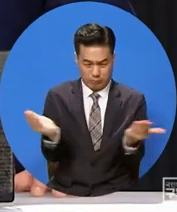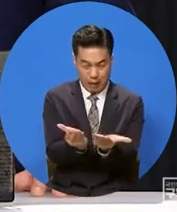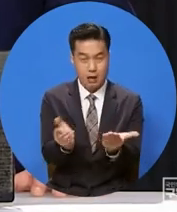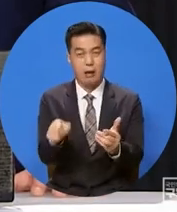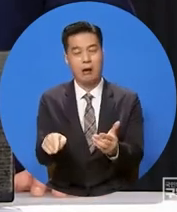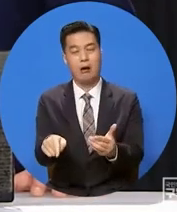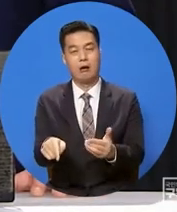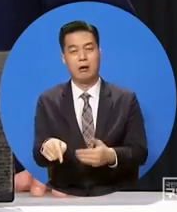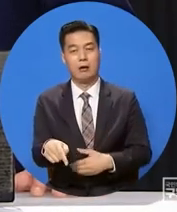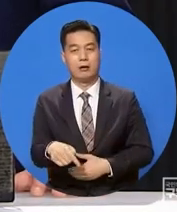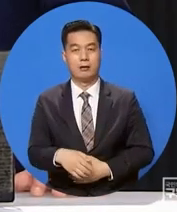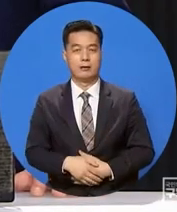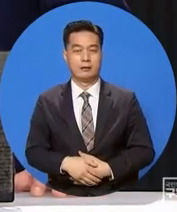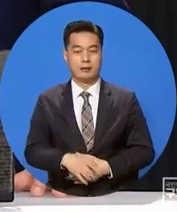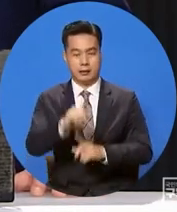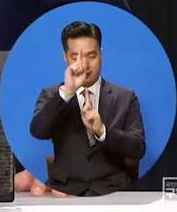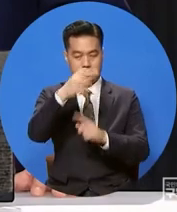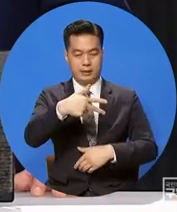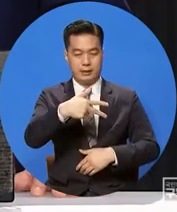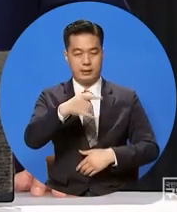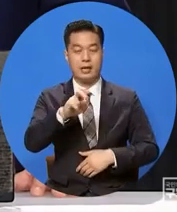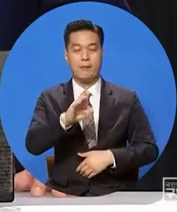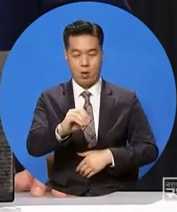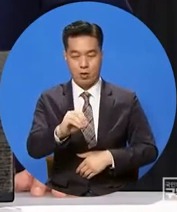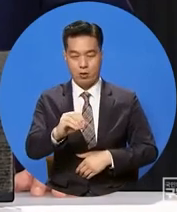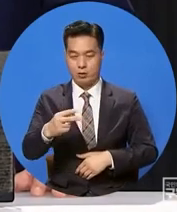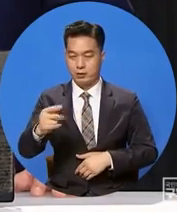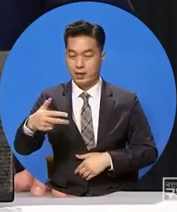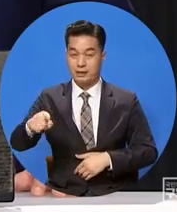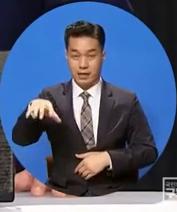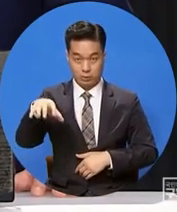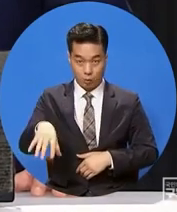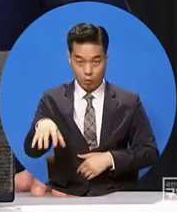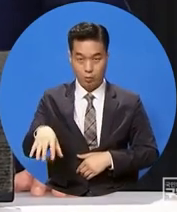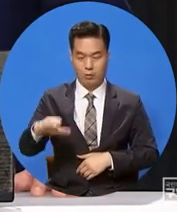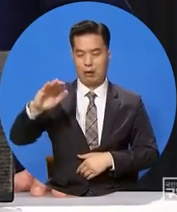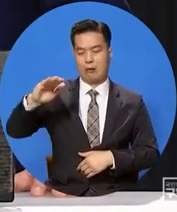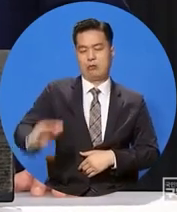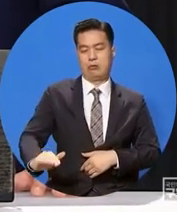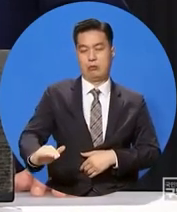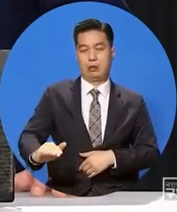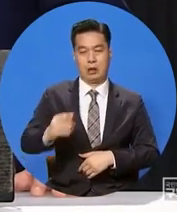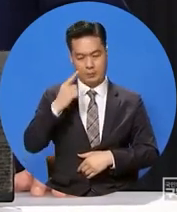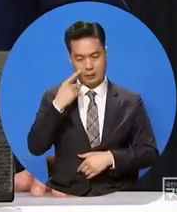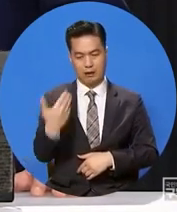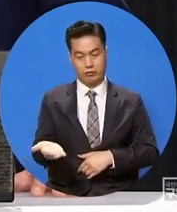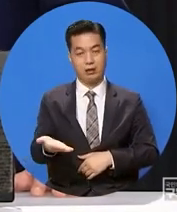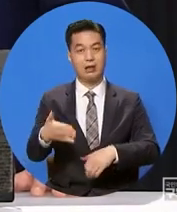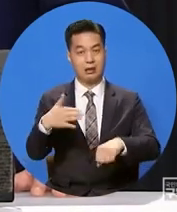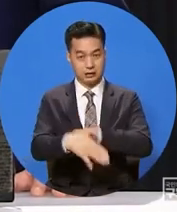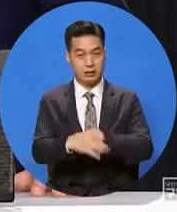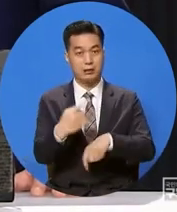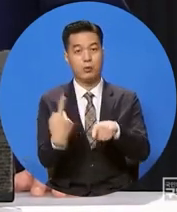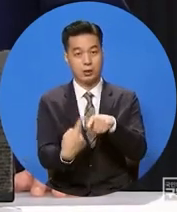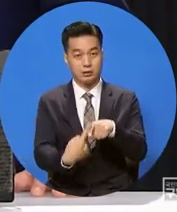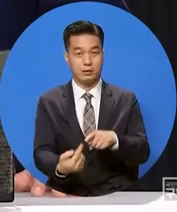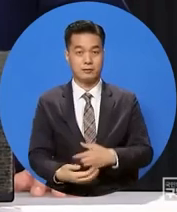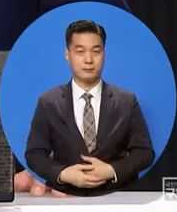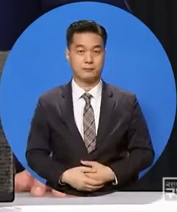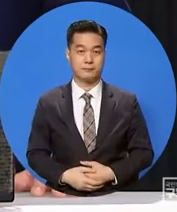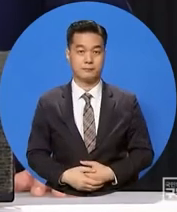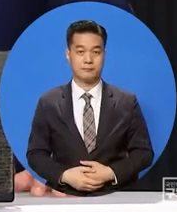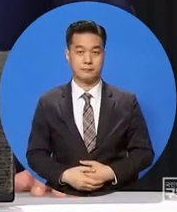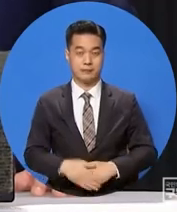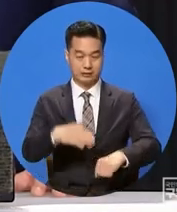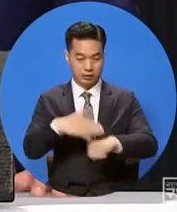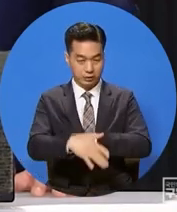들으셔야죠. 그거는 저 이재명의 대장동 사건을 상당히 격화시키고 좀 봐주겠다는 얘기시네 보니까. 그런 식으로